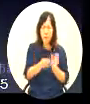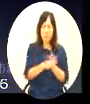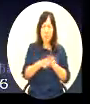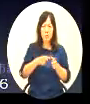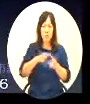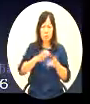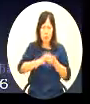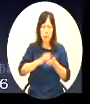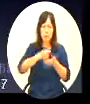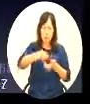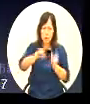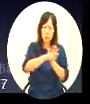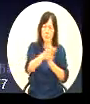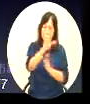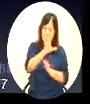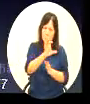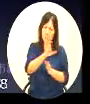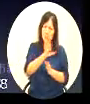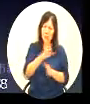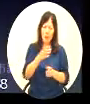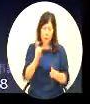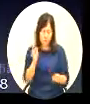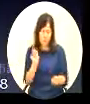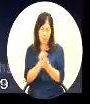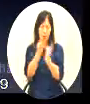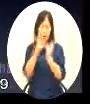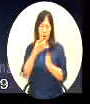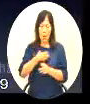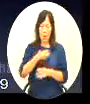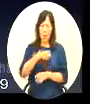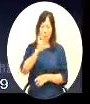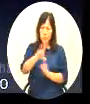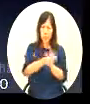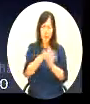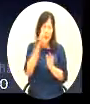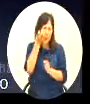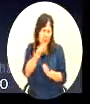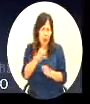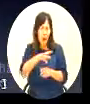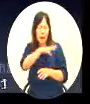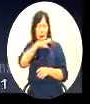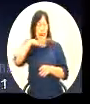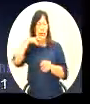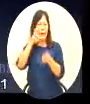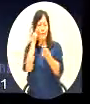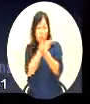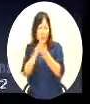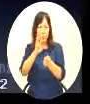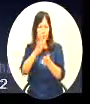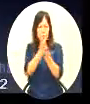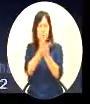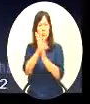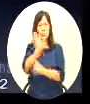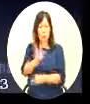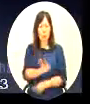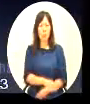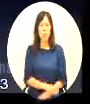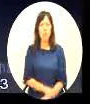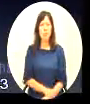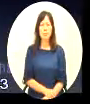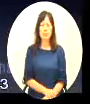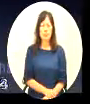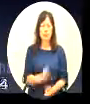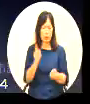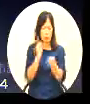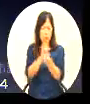须上厕所的时候遭遇到一些危险、歧视、霸凌，或是等等等等的。那我想，这对